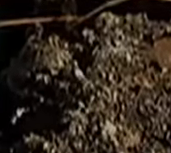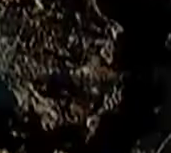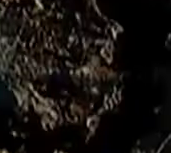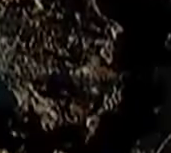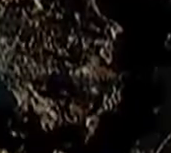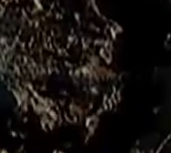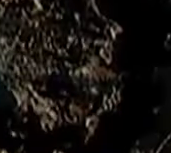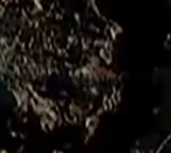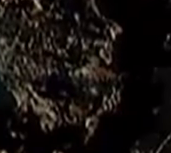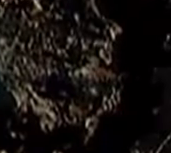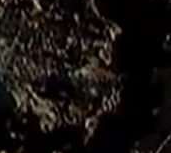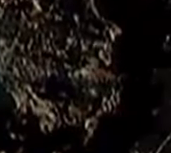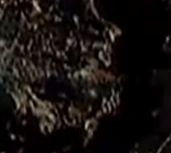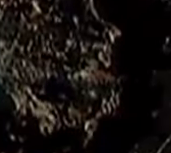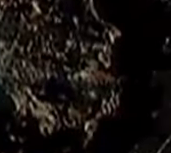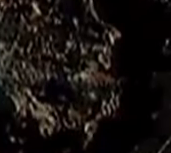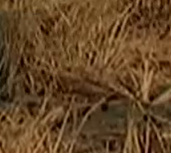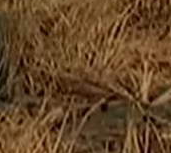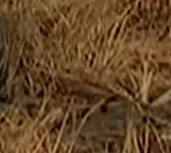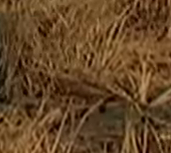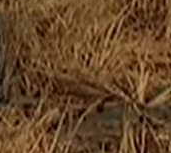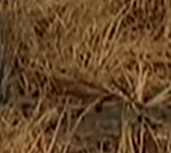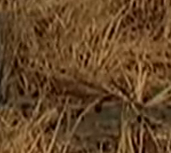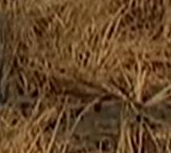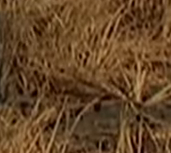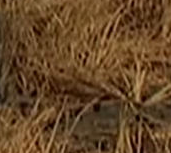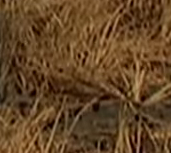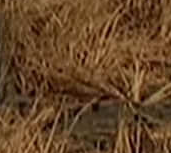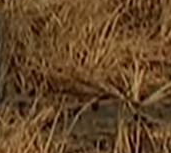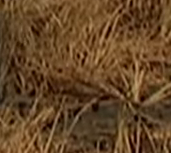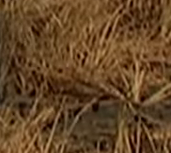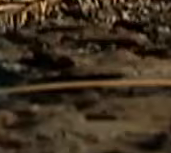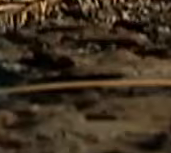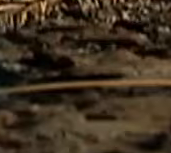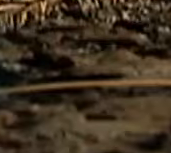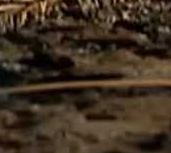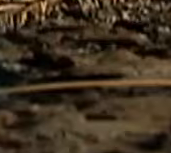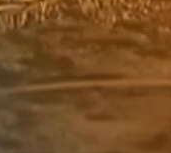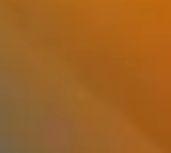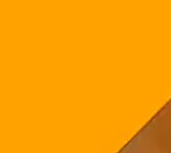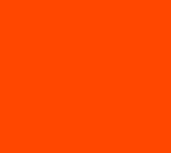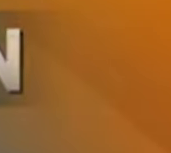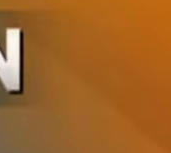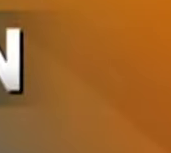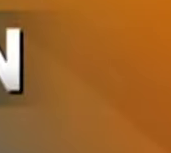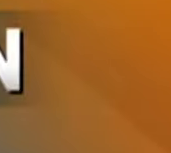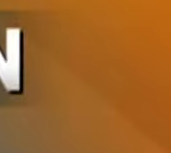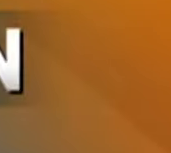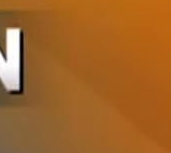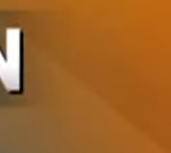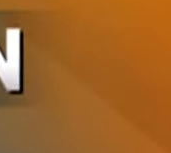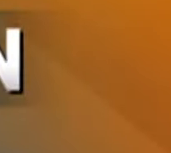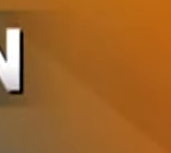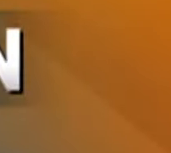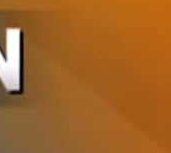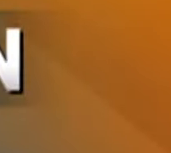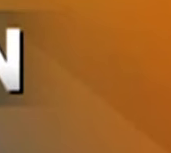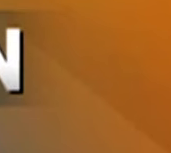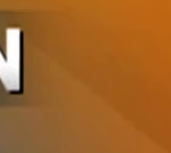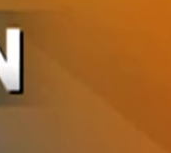sumampa na sa mahigit 2 bilyong piso ayon sa Department of Agriculture. At sa